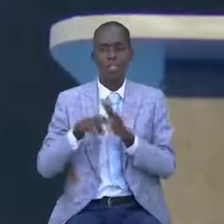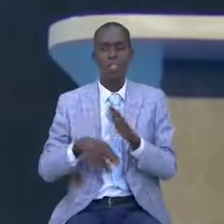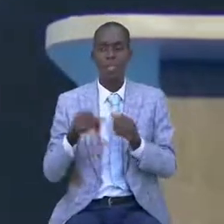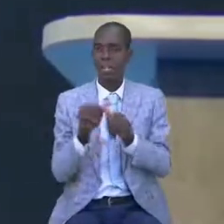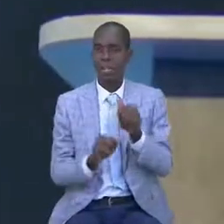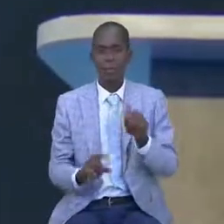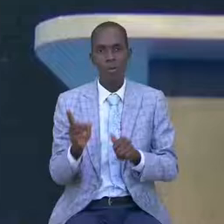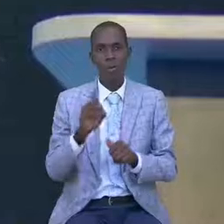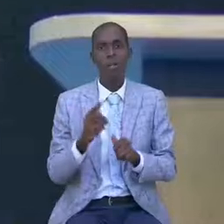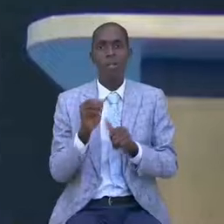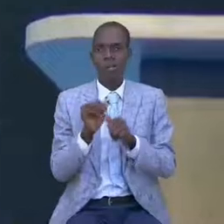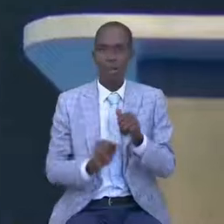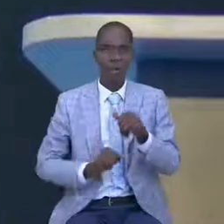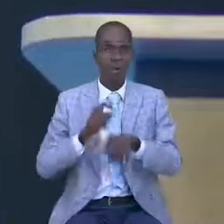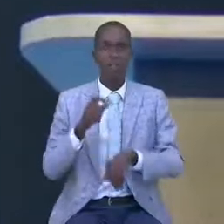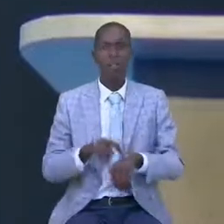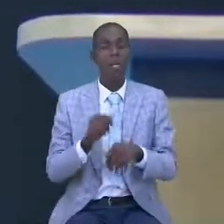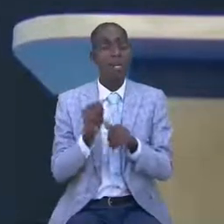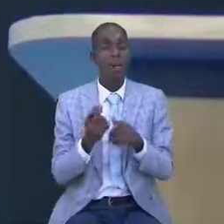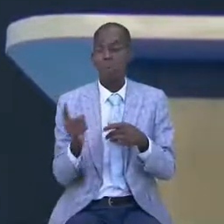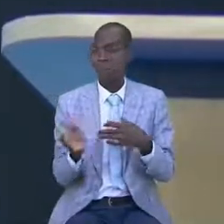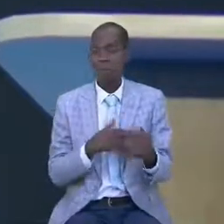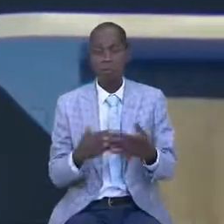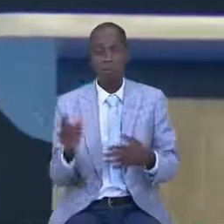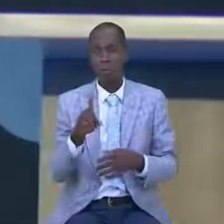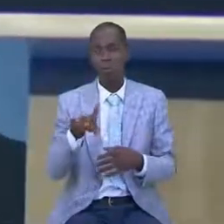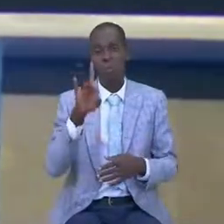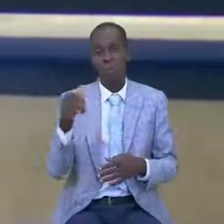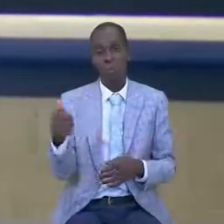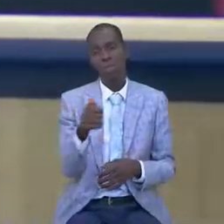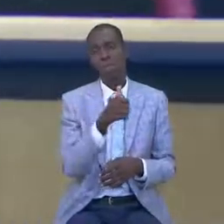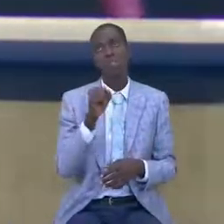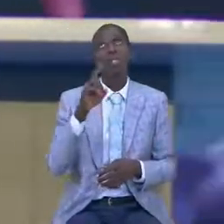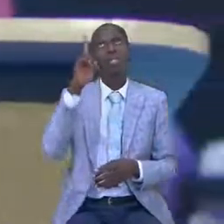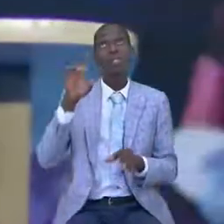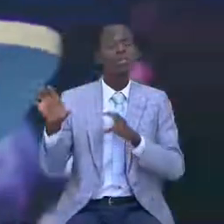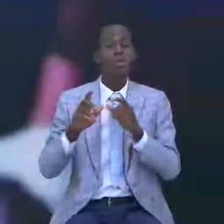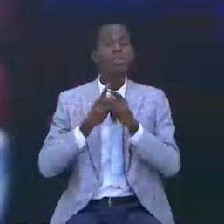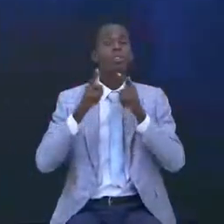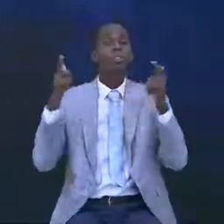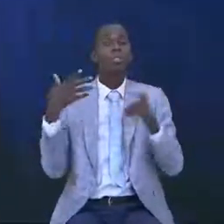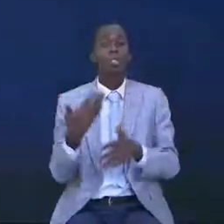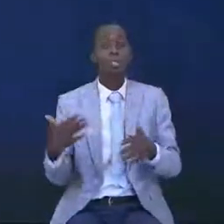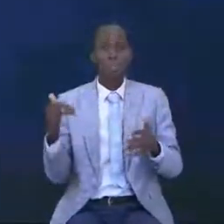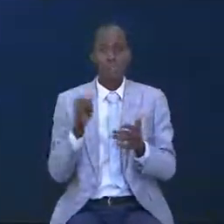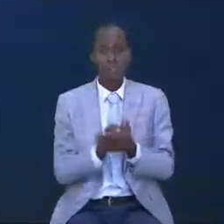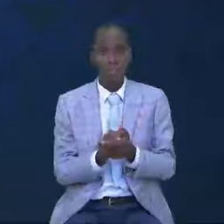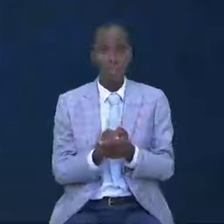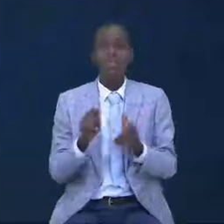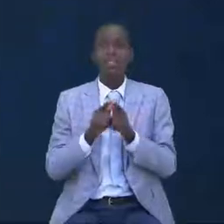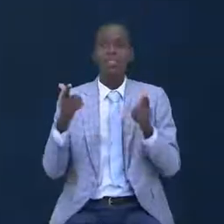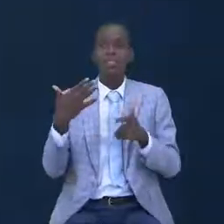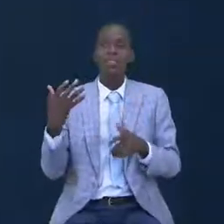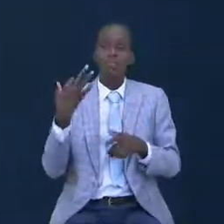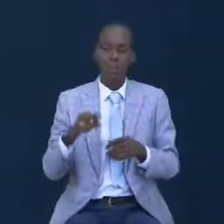qui apporte la sainteté du cœur, la sainteté partout, à tout moment, où que nous nous